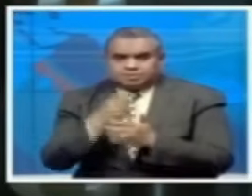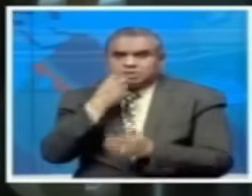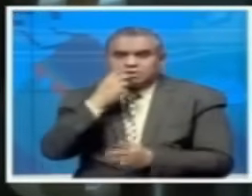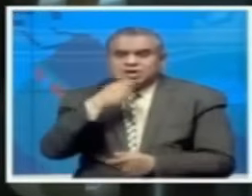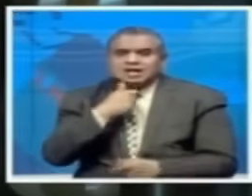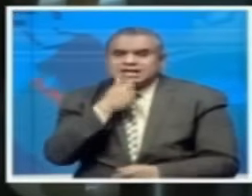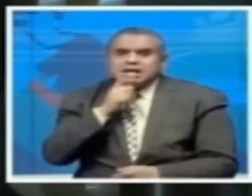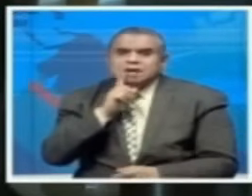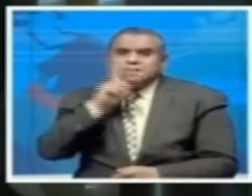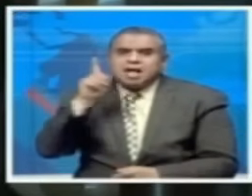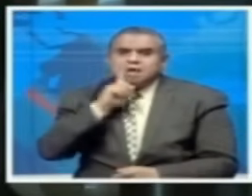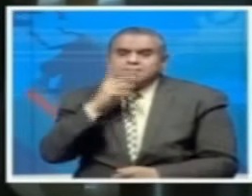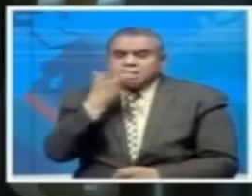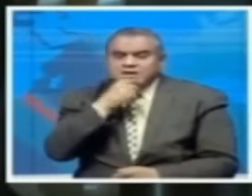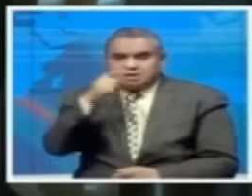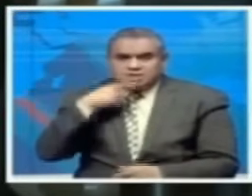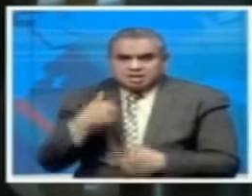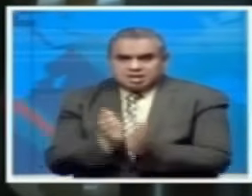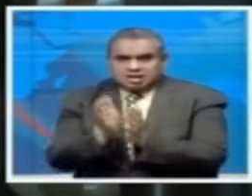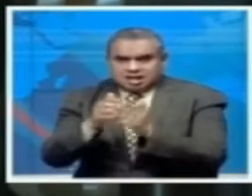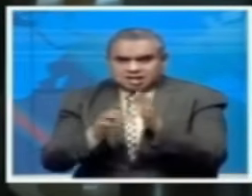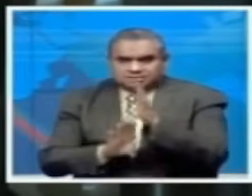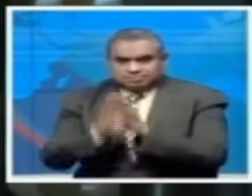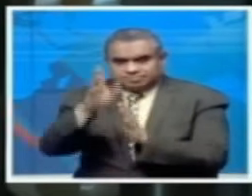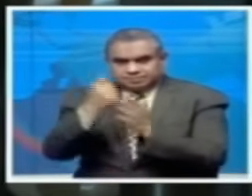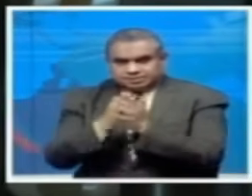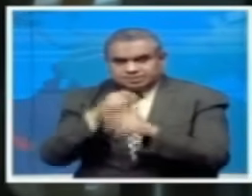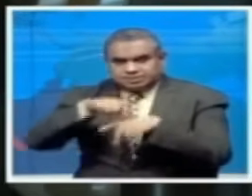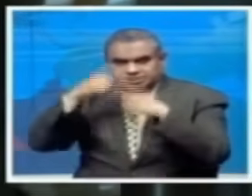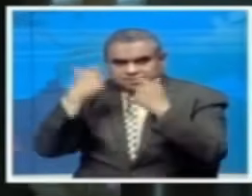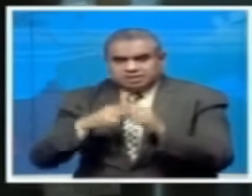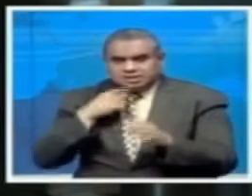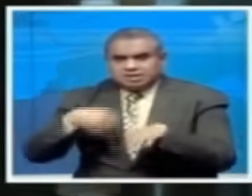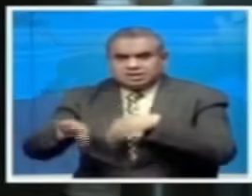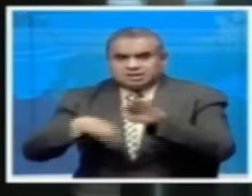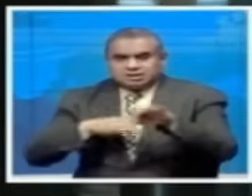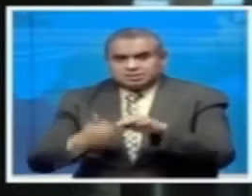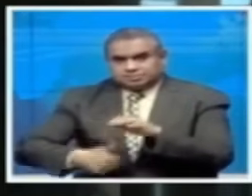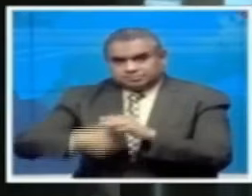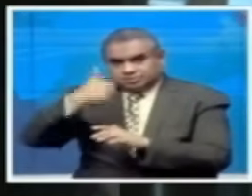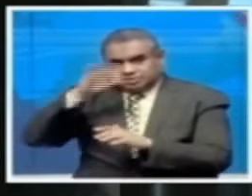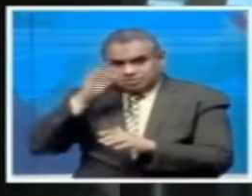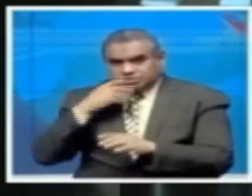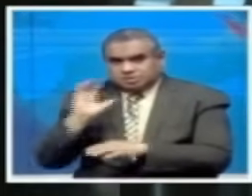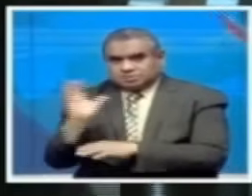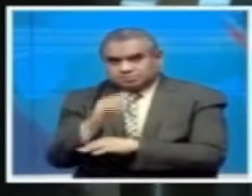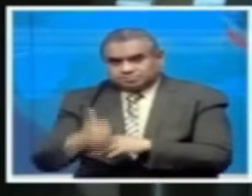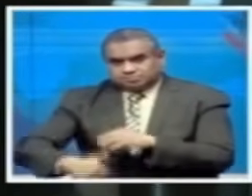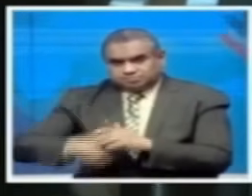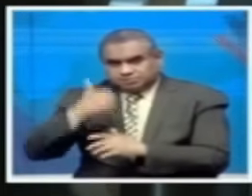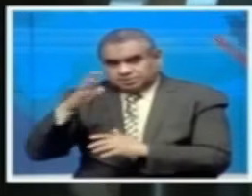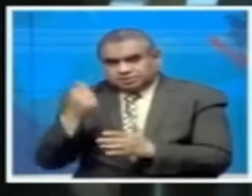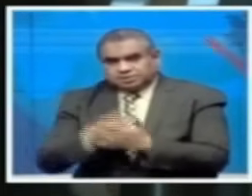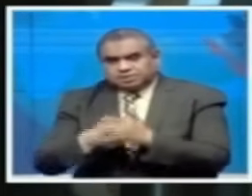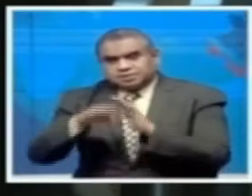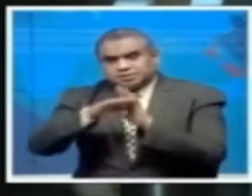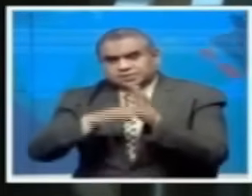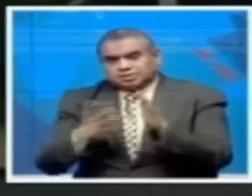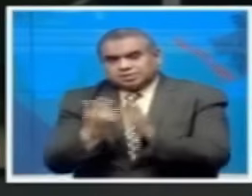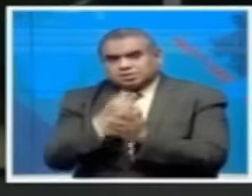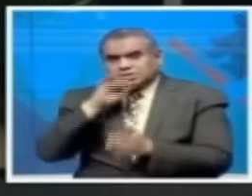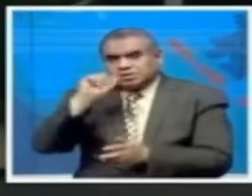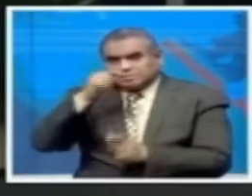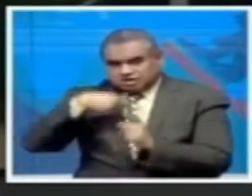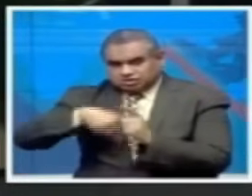يمامة لوضع حزب الوفد على قمة الهرم السياسي في مصر، فهل ينجح في إقناع الناخب المصري بالفكر الليبرالي الوفدي